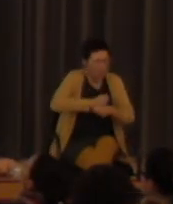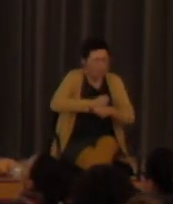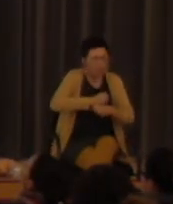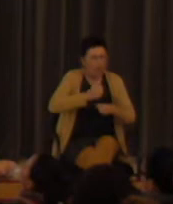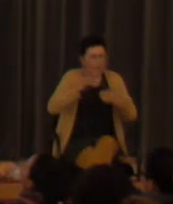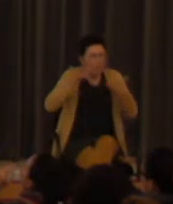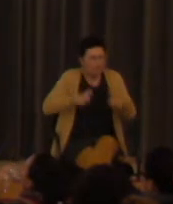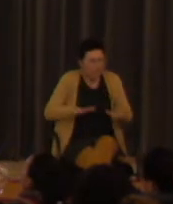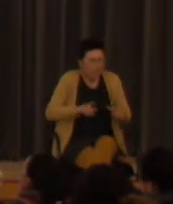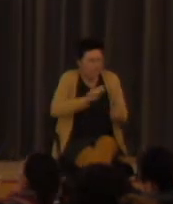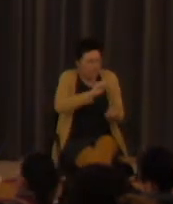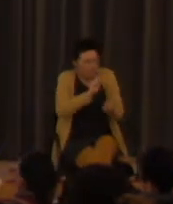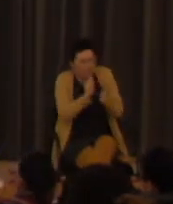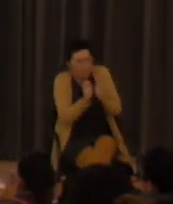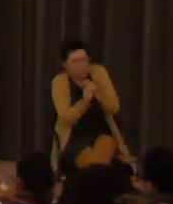volia demanar